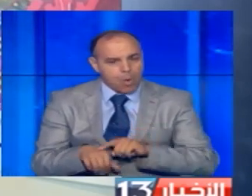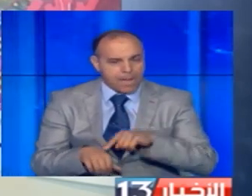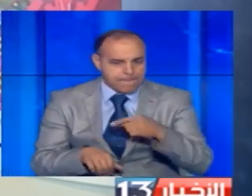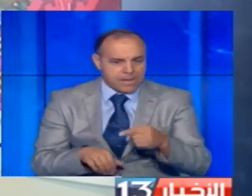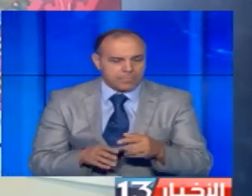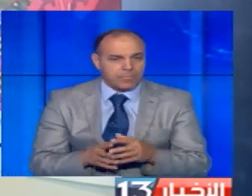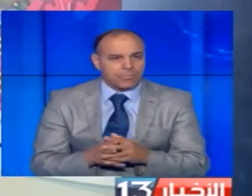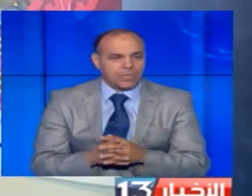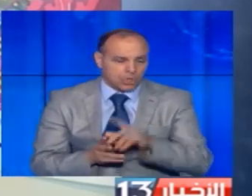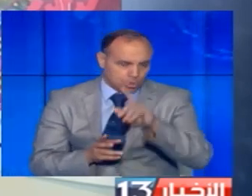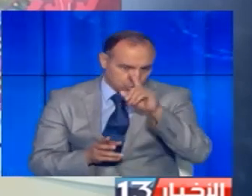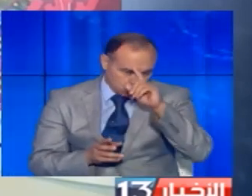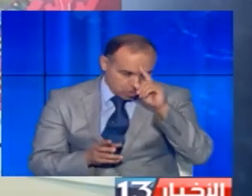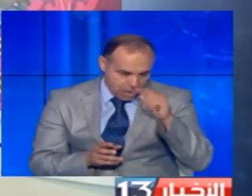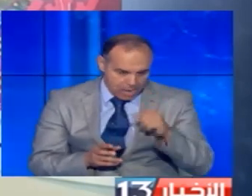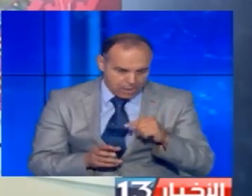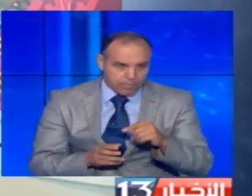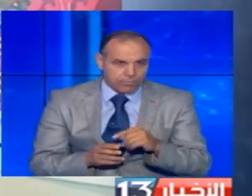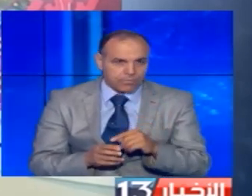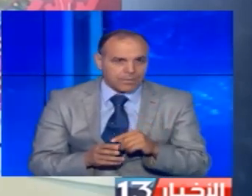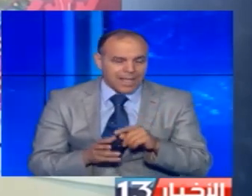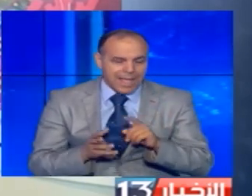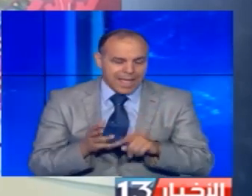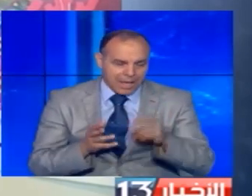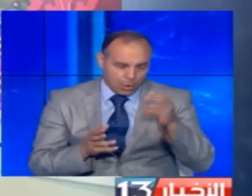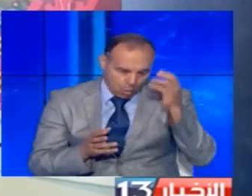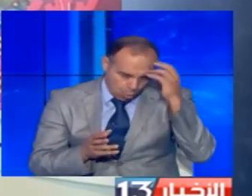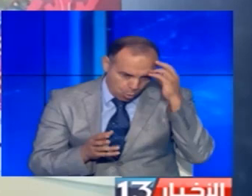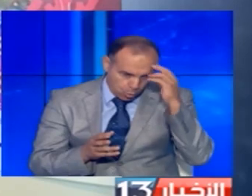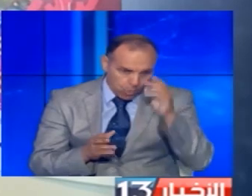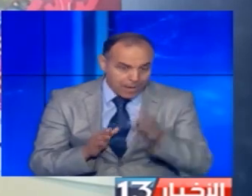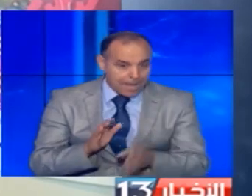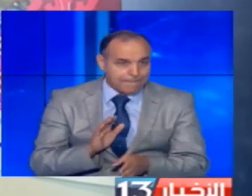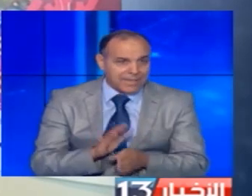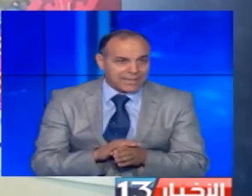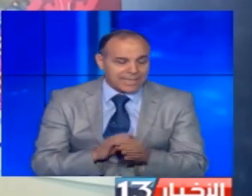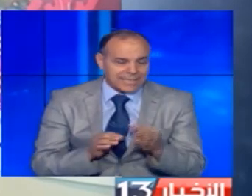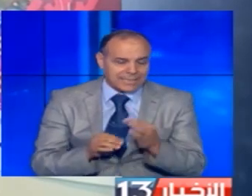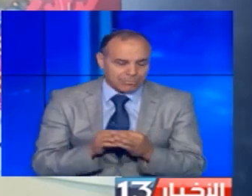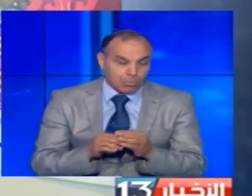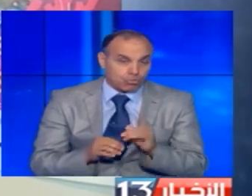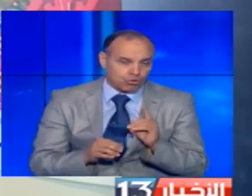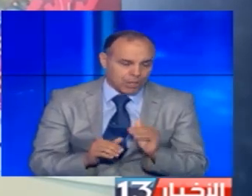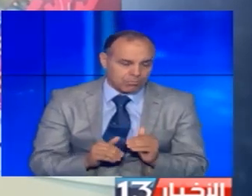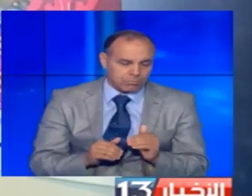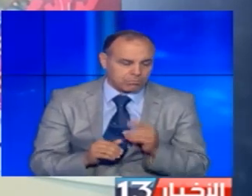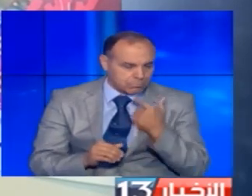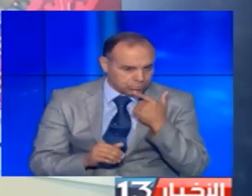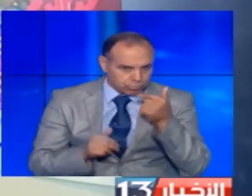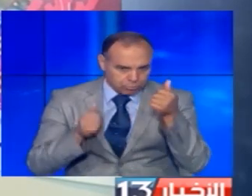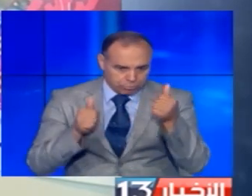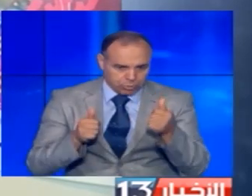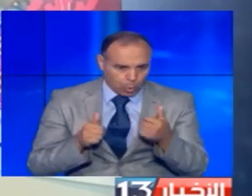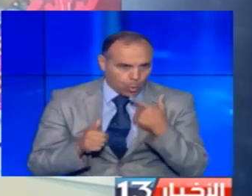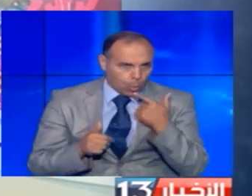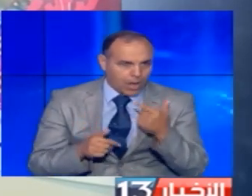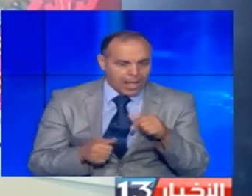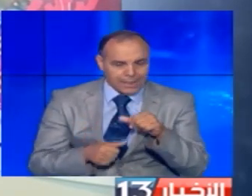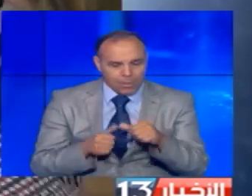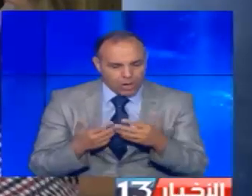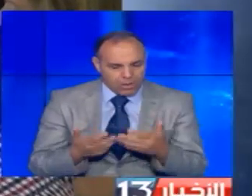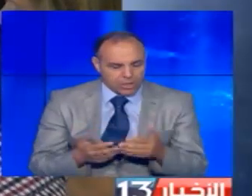قدره تربي من انه لا واخر او بدايه الشهر سبتمبر مش نعملوا ال الدوره في